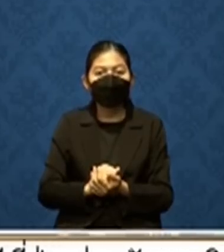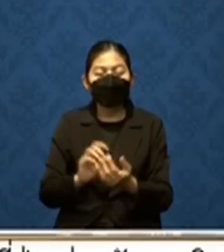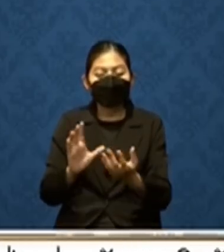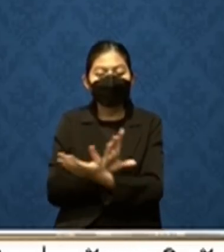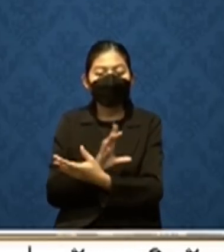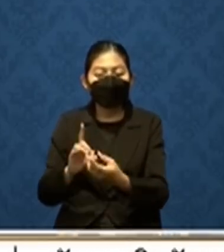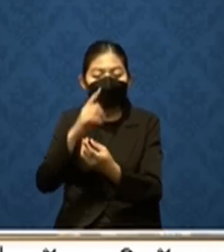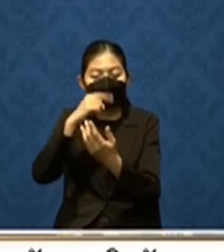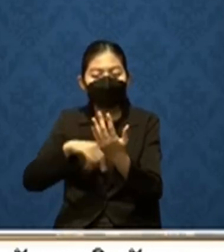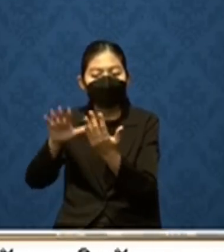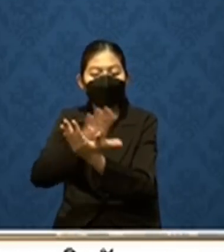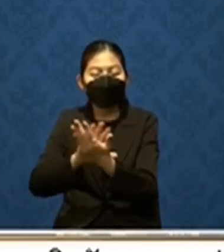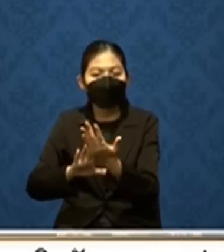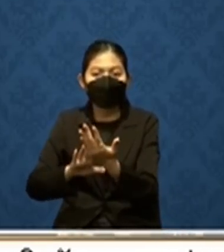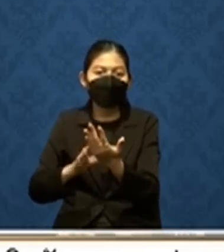สังคม